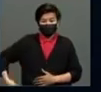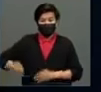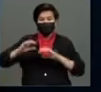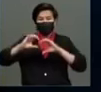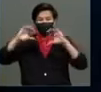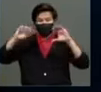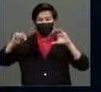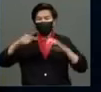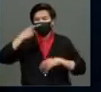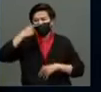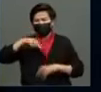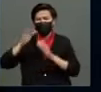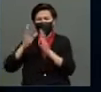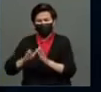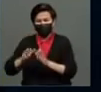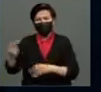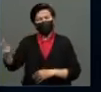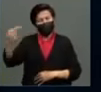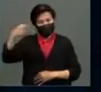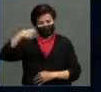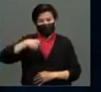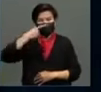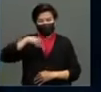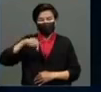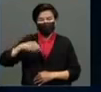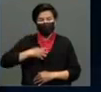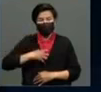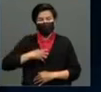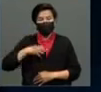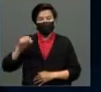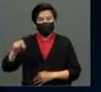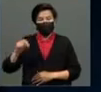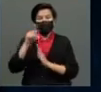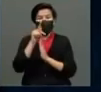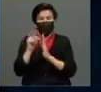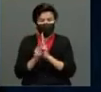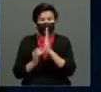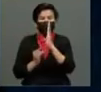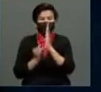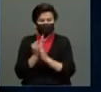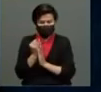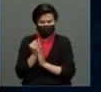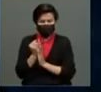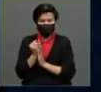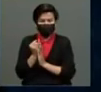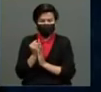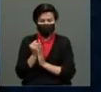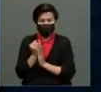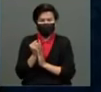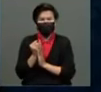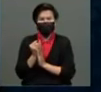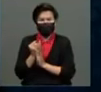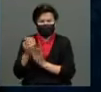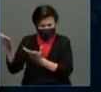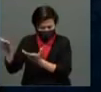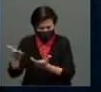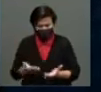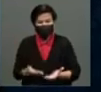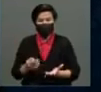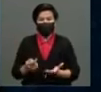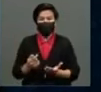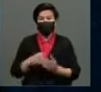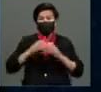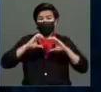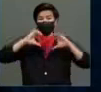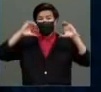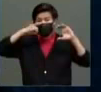กมานะครับเพราะฉะนั้นถ้าท่านจะไปด้วยถูกกฎหมายไม่ถูกกฎหมายขอให้กลับมาอย่างถูกกฎหมายเราจะดู